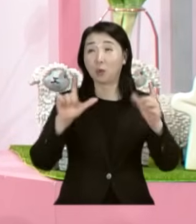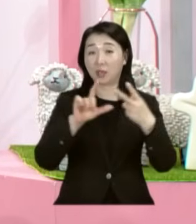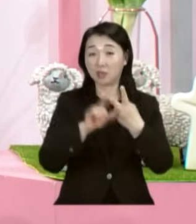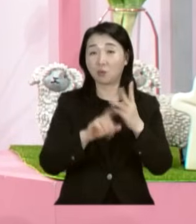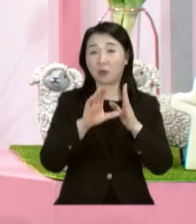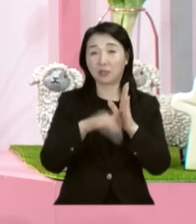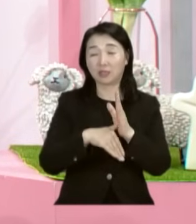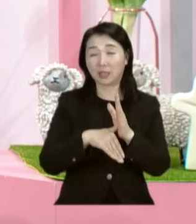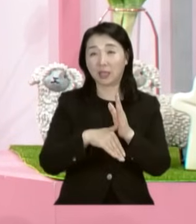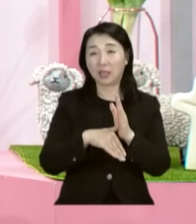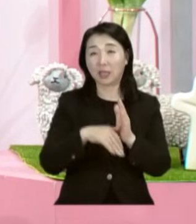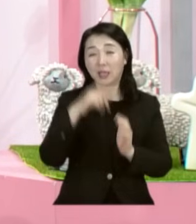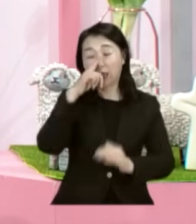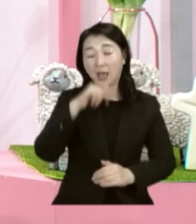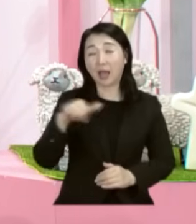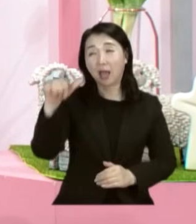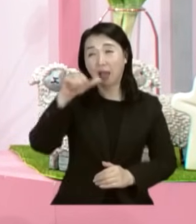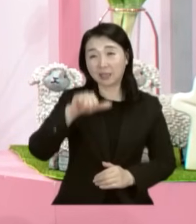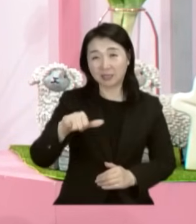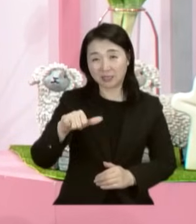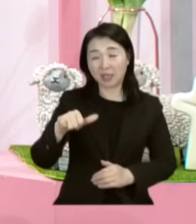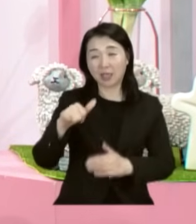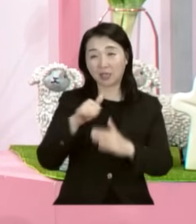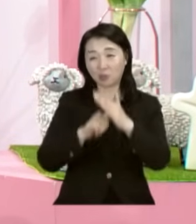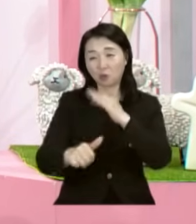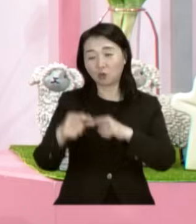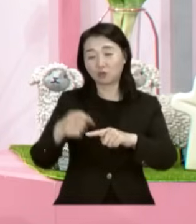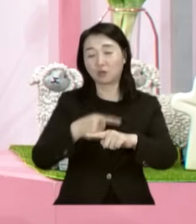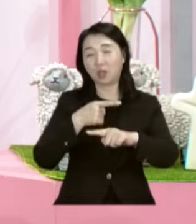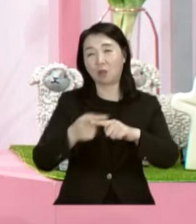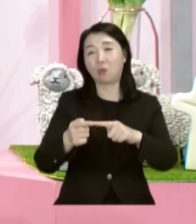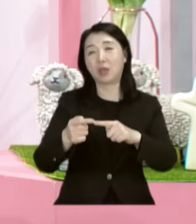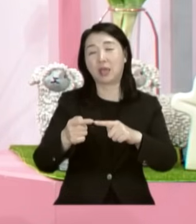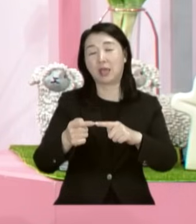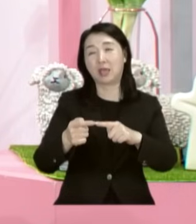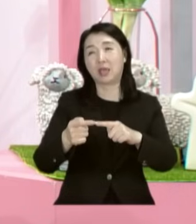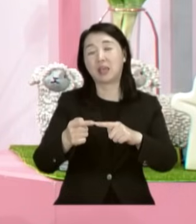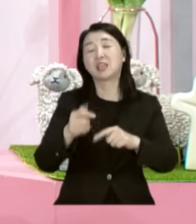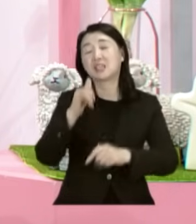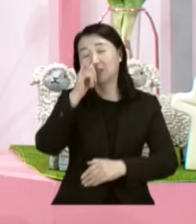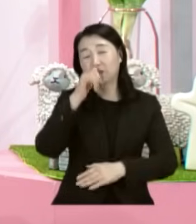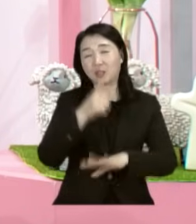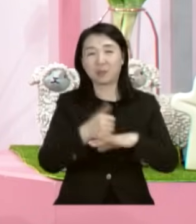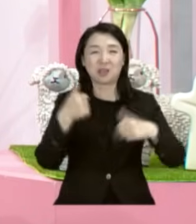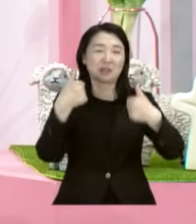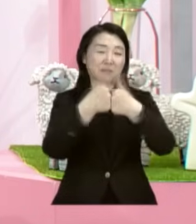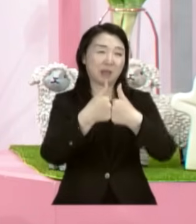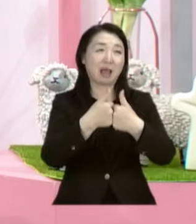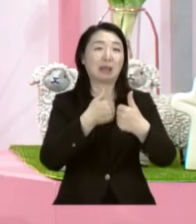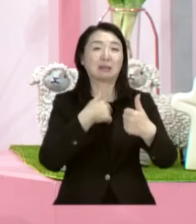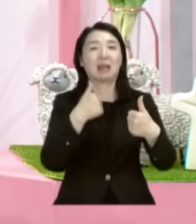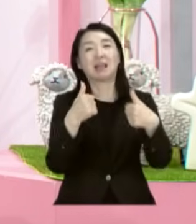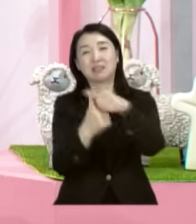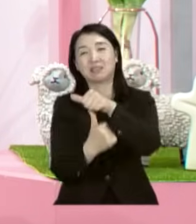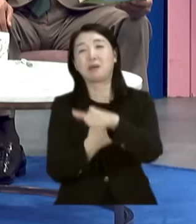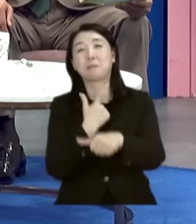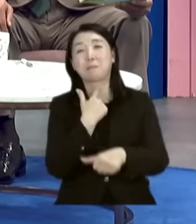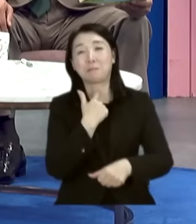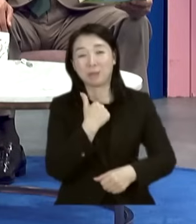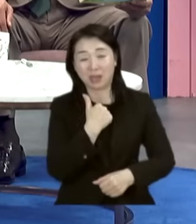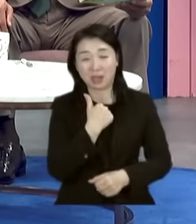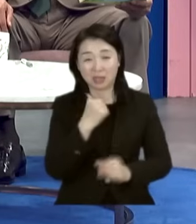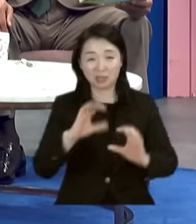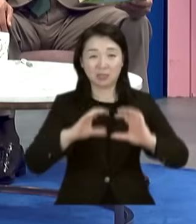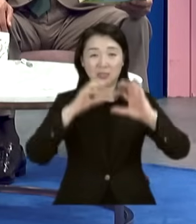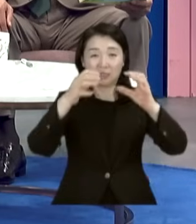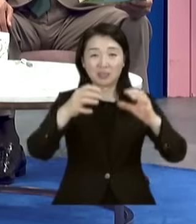2월에 제가 아시아 선수권이 또 주지수 시합이 있어요 거기서 제가 결승전에서 한번 저를 이겼던 선수거든요 그리고